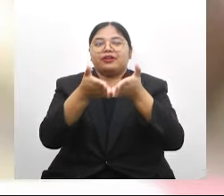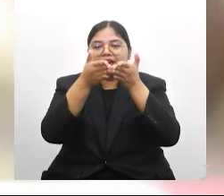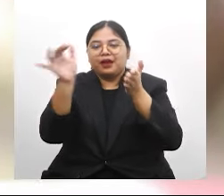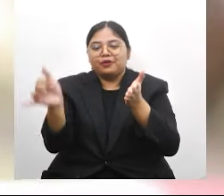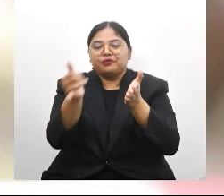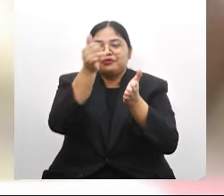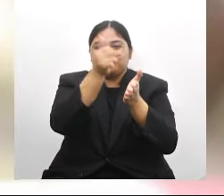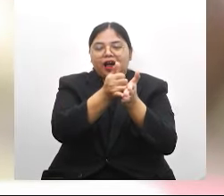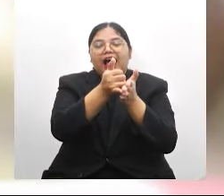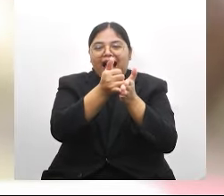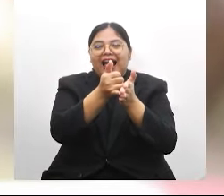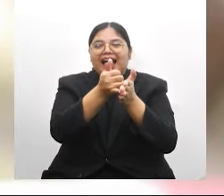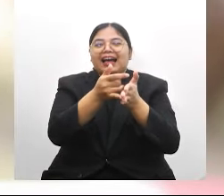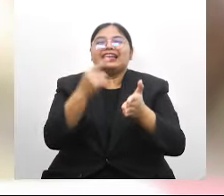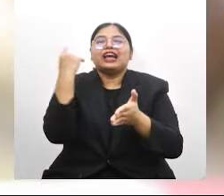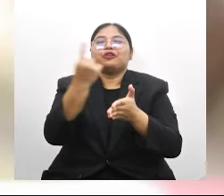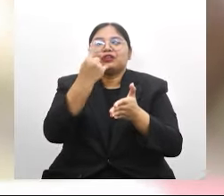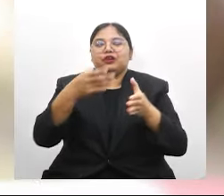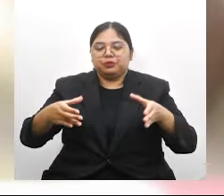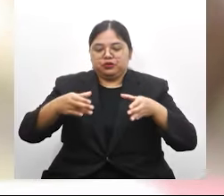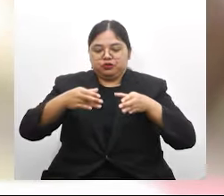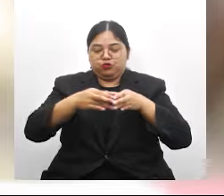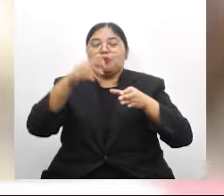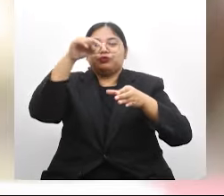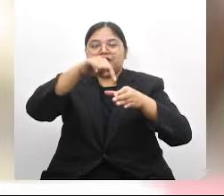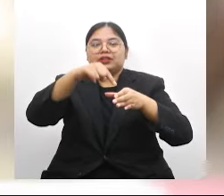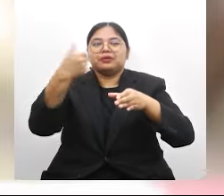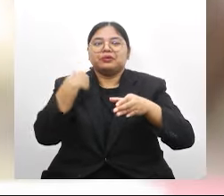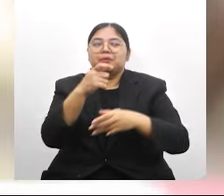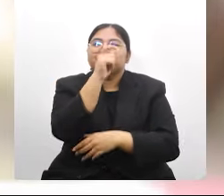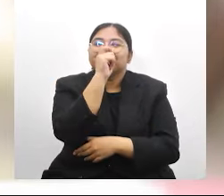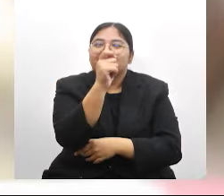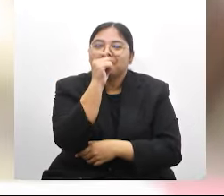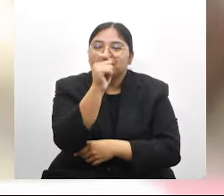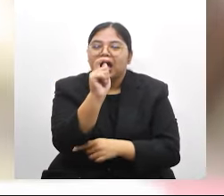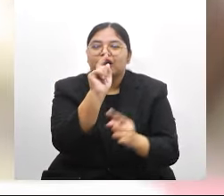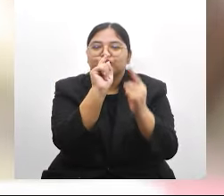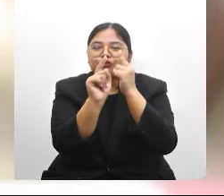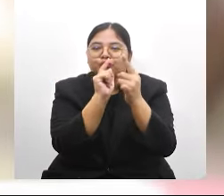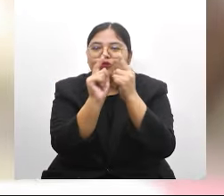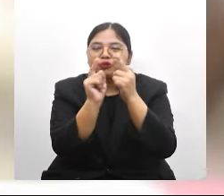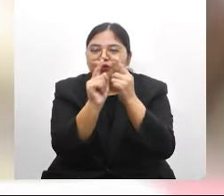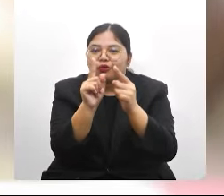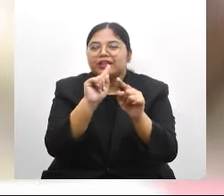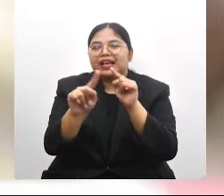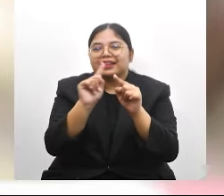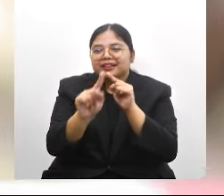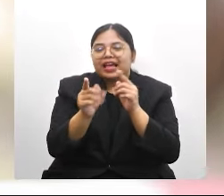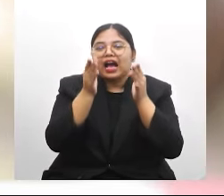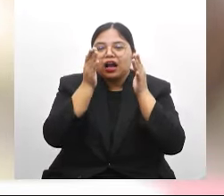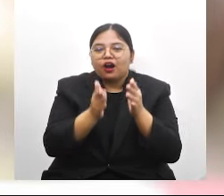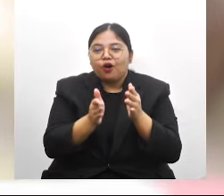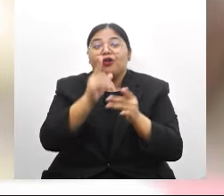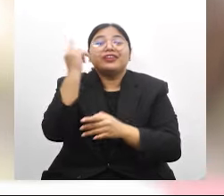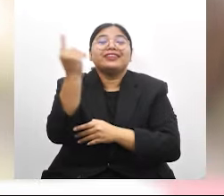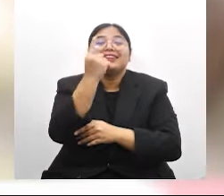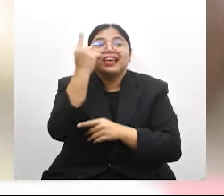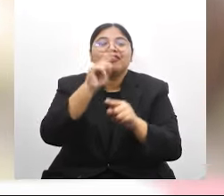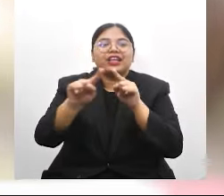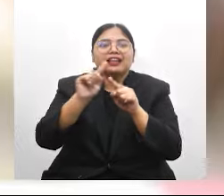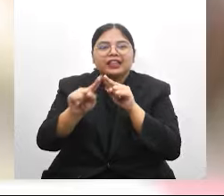เที่ยวจะรีกอยู่ตรงนั้นนะคะก็ให้นักเรียนลองไปสัมภาษณ์ตัวเองก็จะเข้าไปทำความรู้จักกับทางนักท่องเที่ยวก่อนแล้วก็ขออนุญาตให้นัก